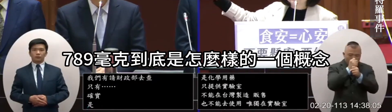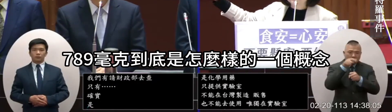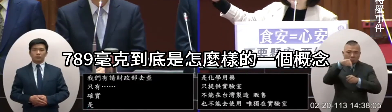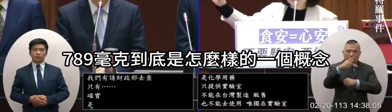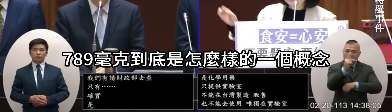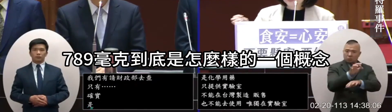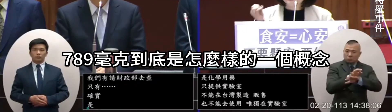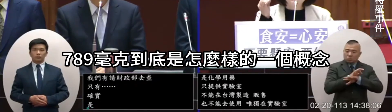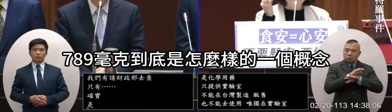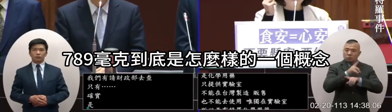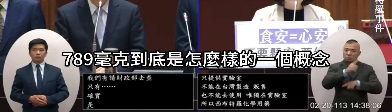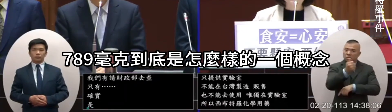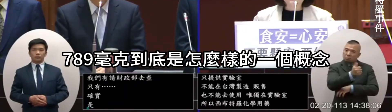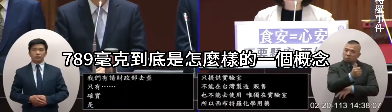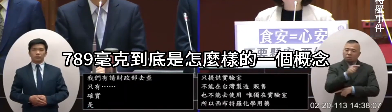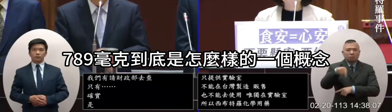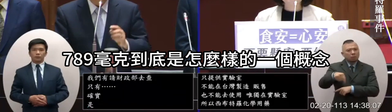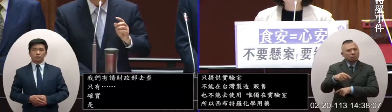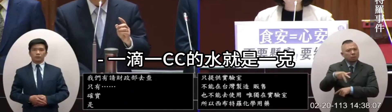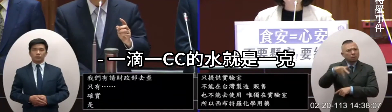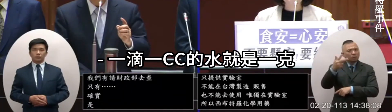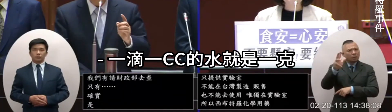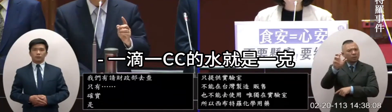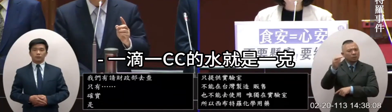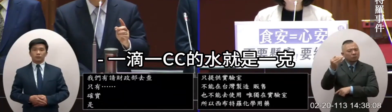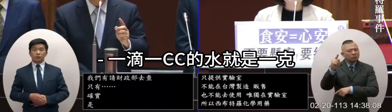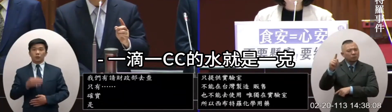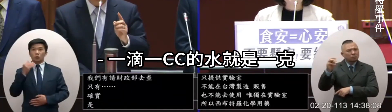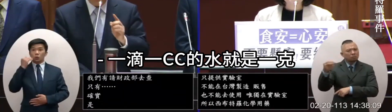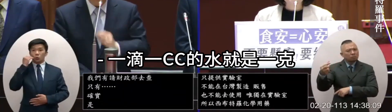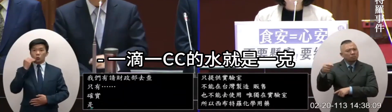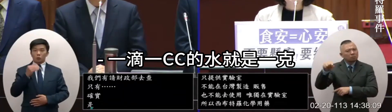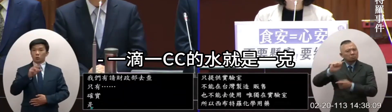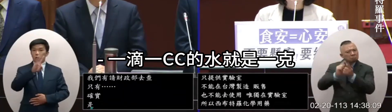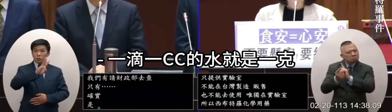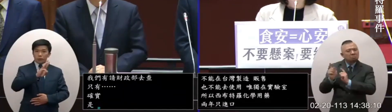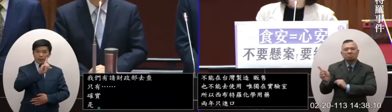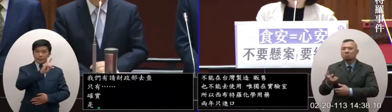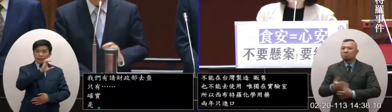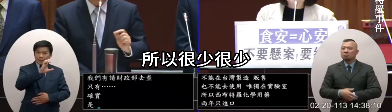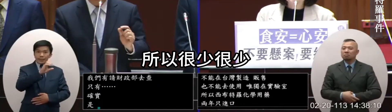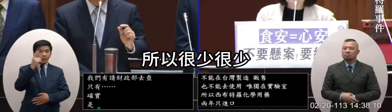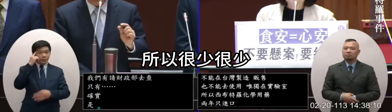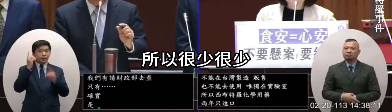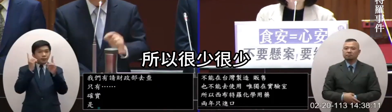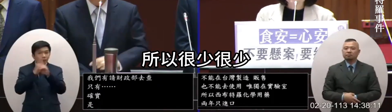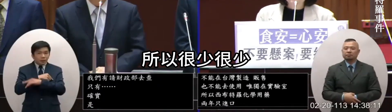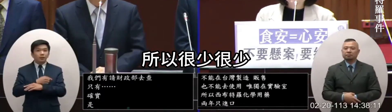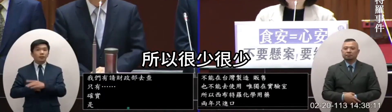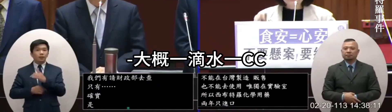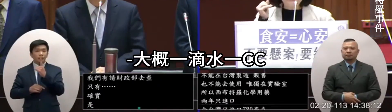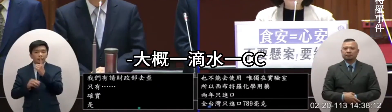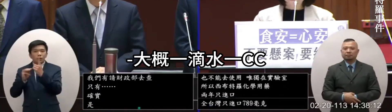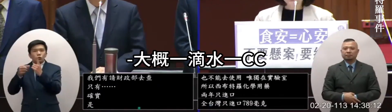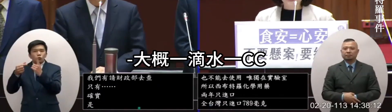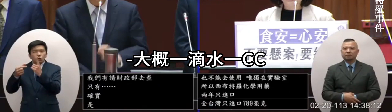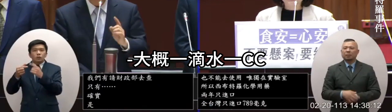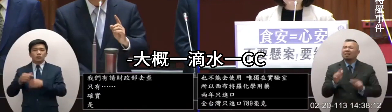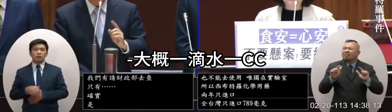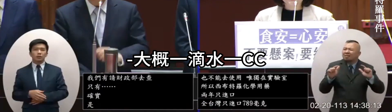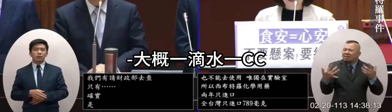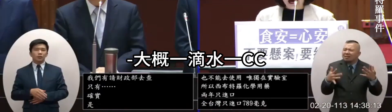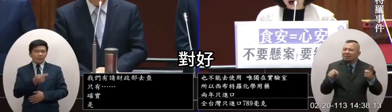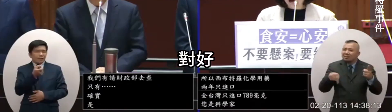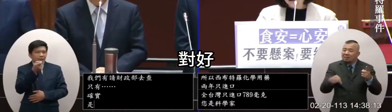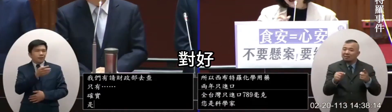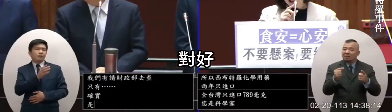789毫克，到底是怎么样的一个概念？ 一滴一 cc 的水就是一克， 所 以很少很少， 大概一滴水， 一